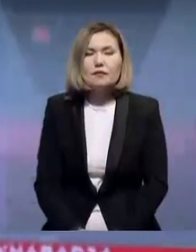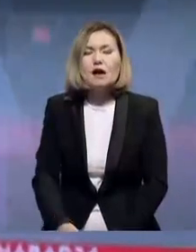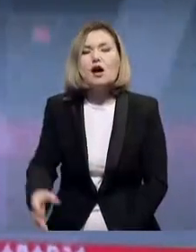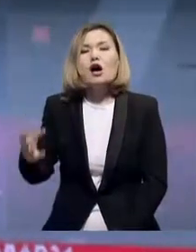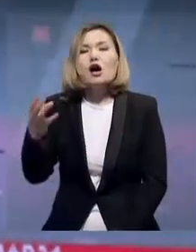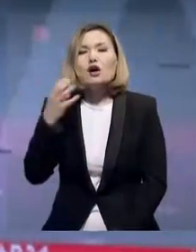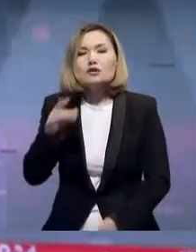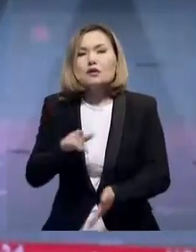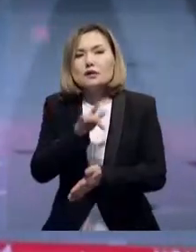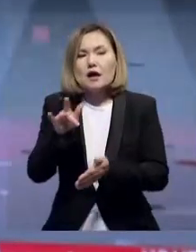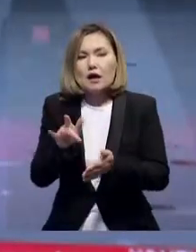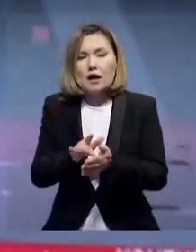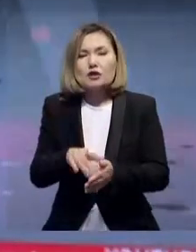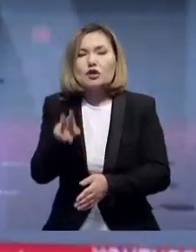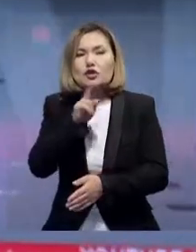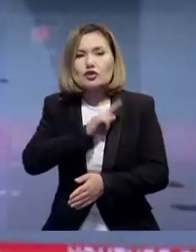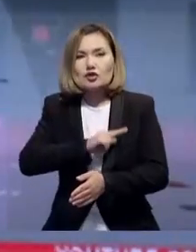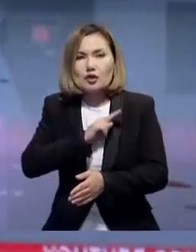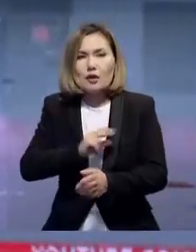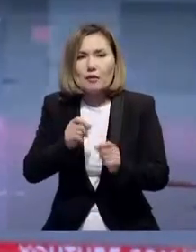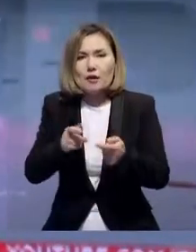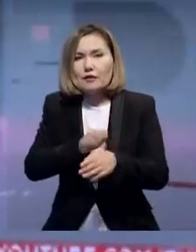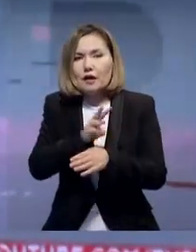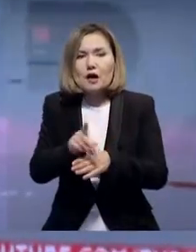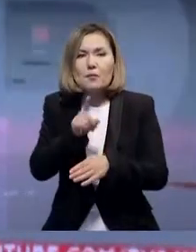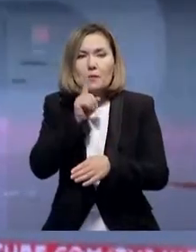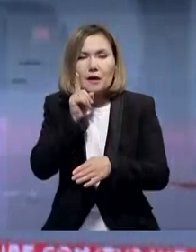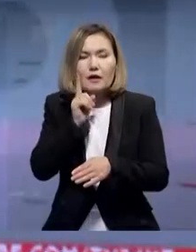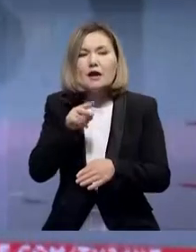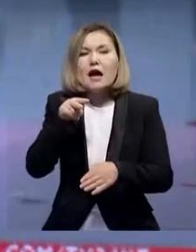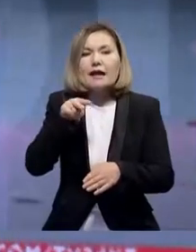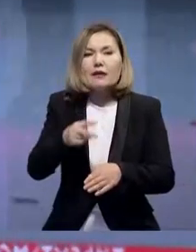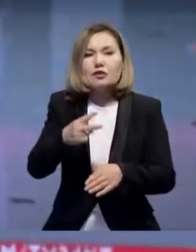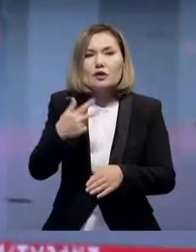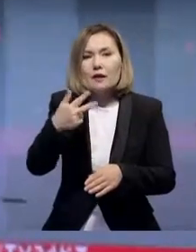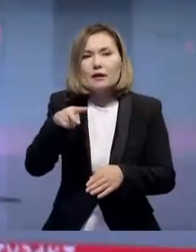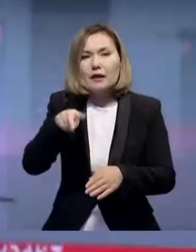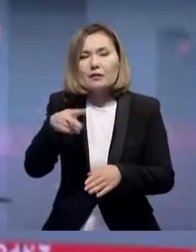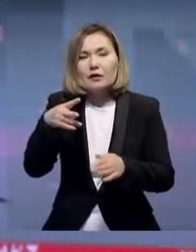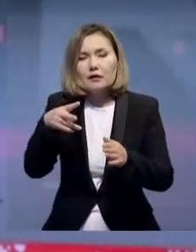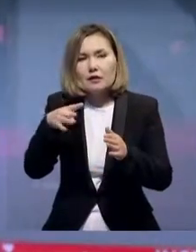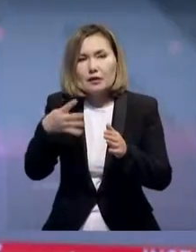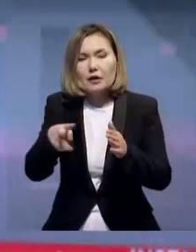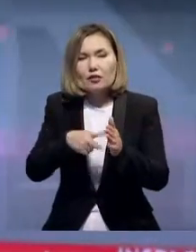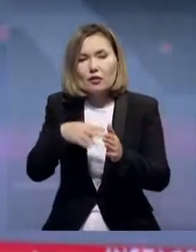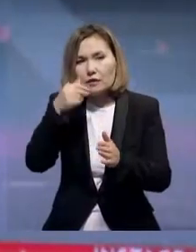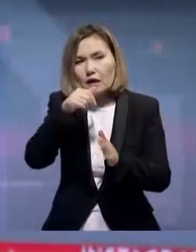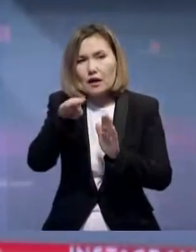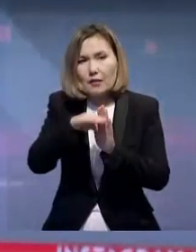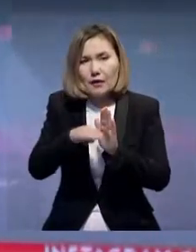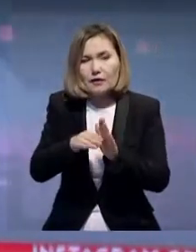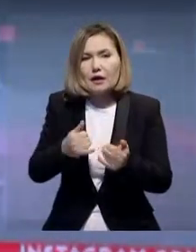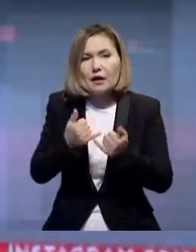Қызылордада бос жұмыс орындары жәрмеңкесі өтіп жатыр. Жастар саясатының 2023-2029 жылдарға арналған тұжырымдамасын іске асыру